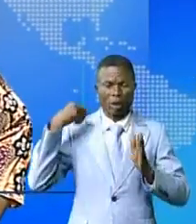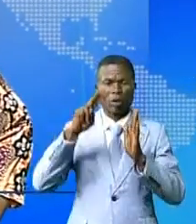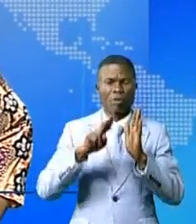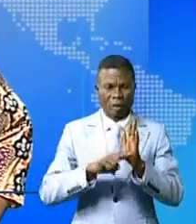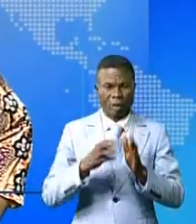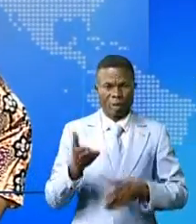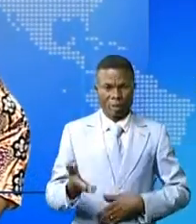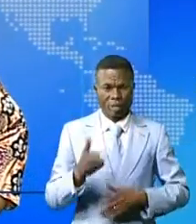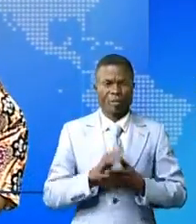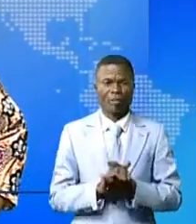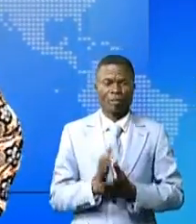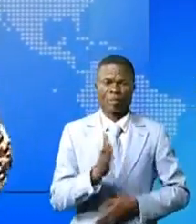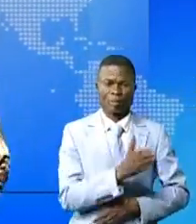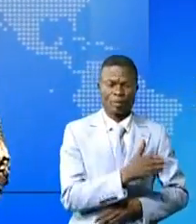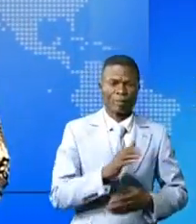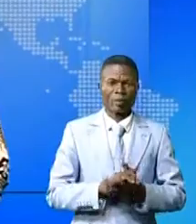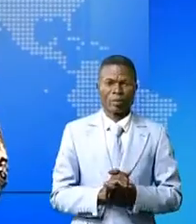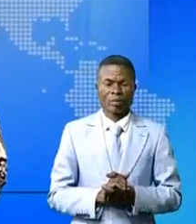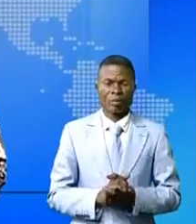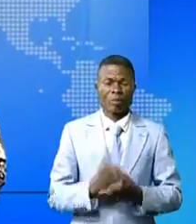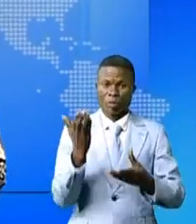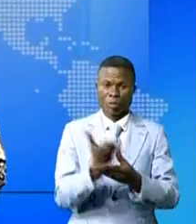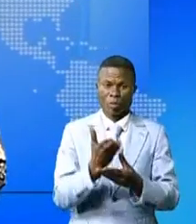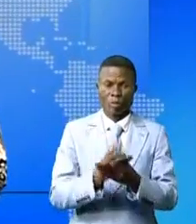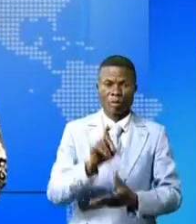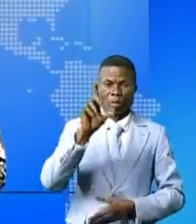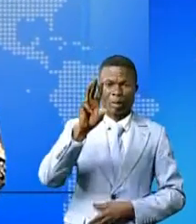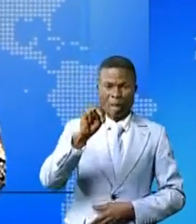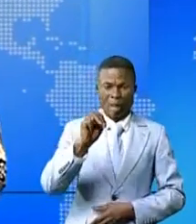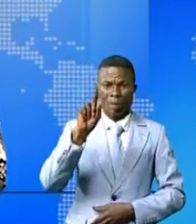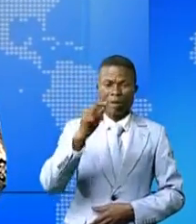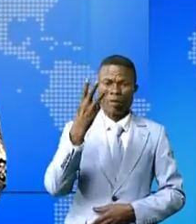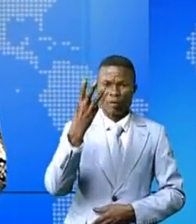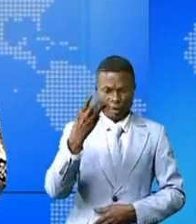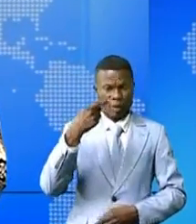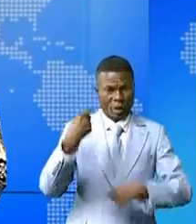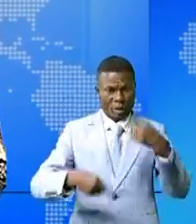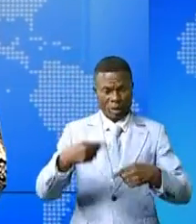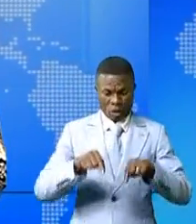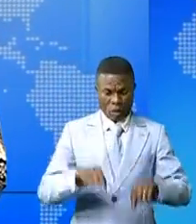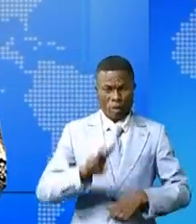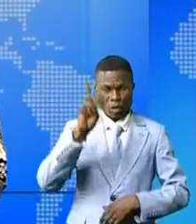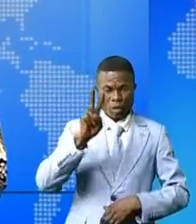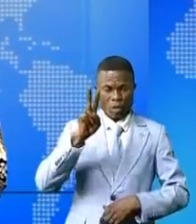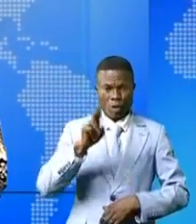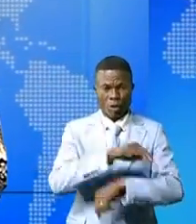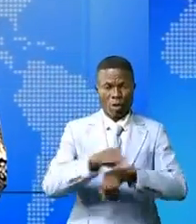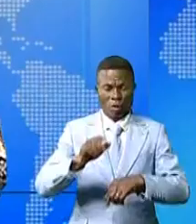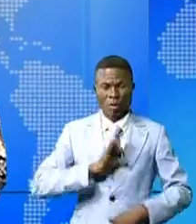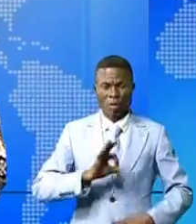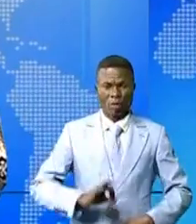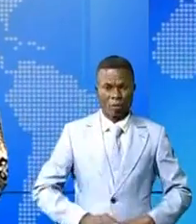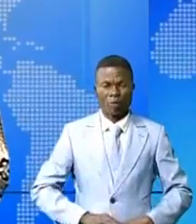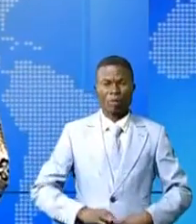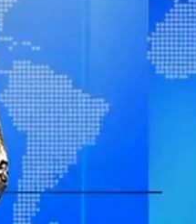porte-parole du gouvernement. Le dossier M23 sur la table des discussions ce vendredi à la Cité de l'Union africaine entre